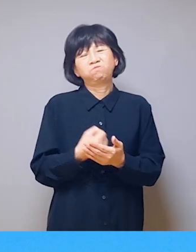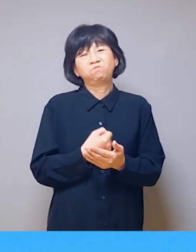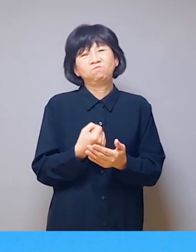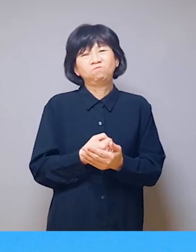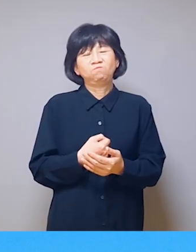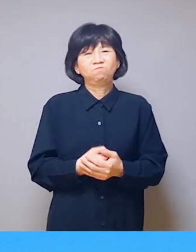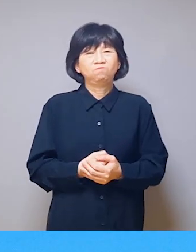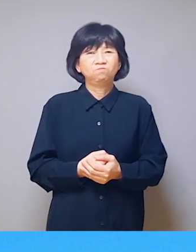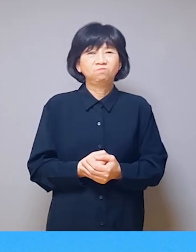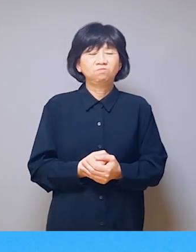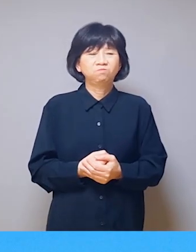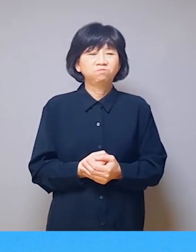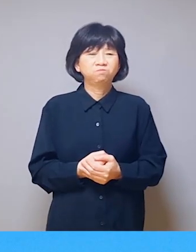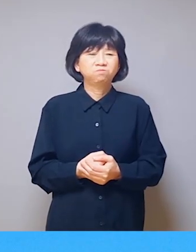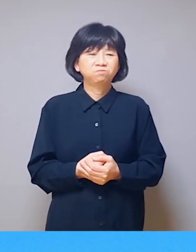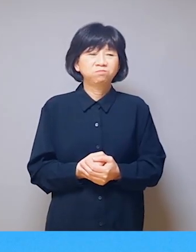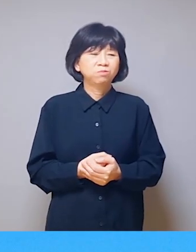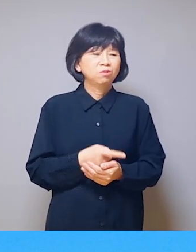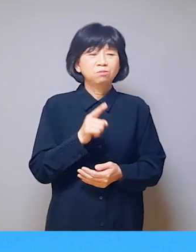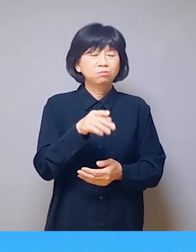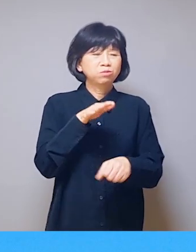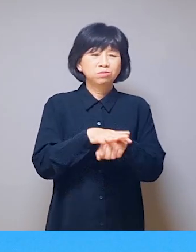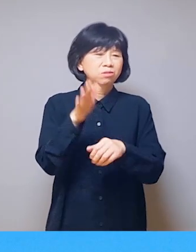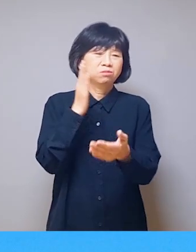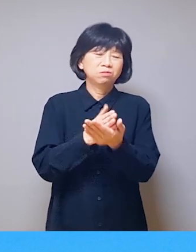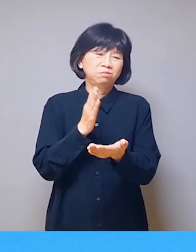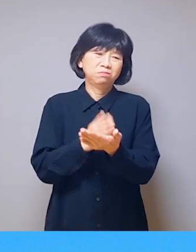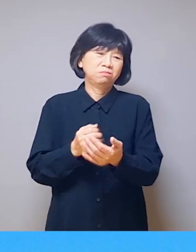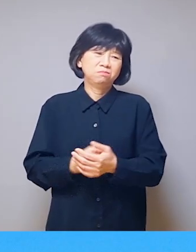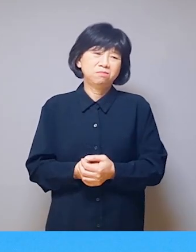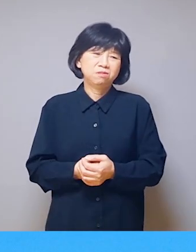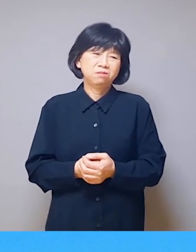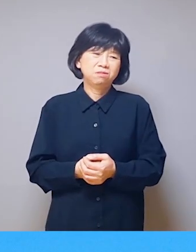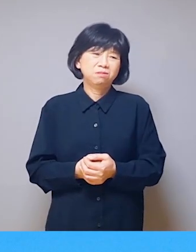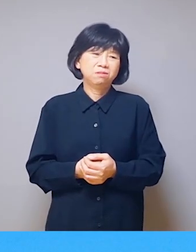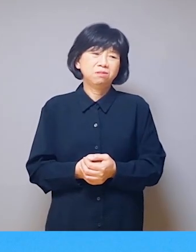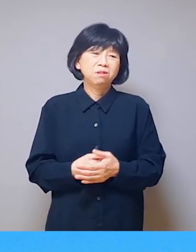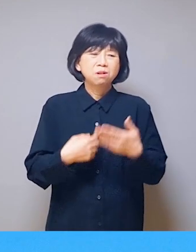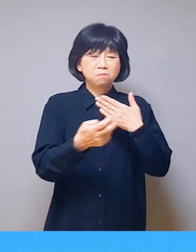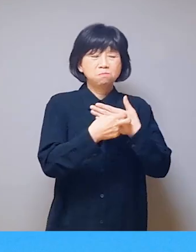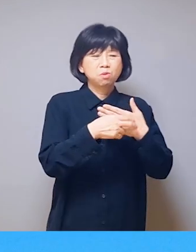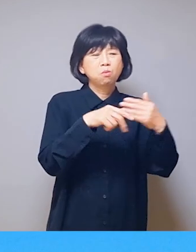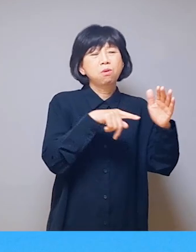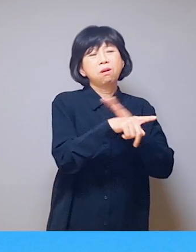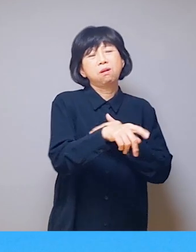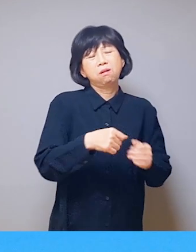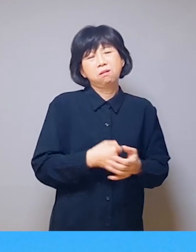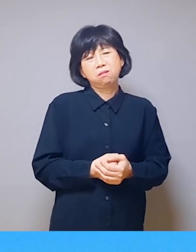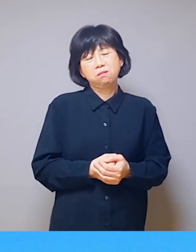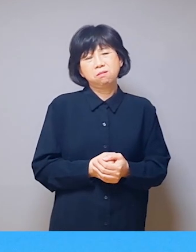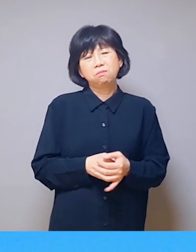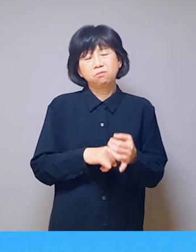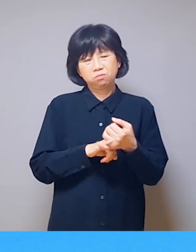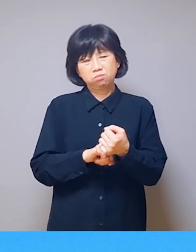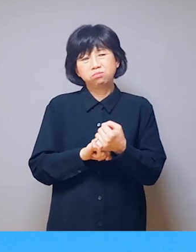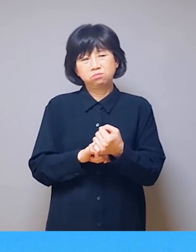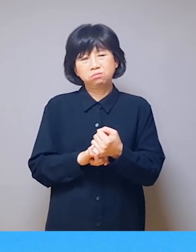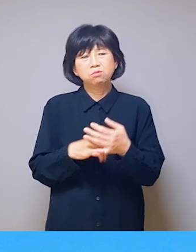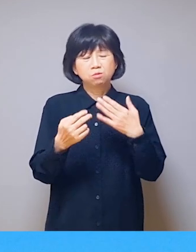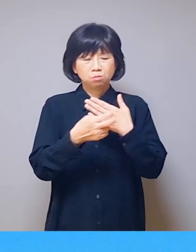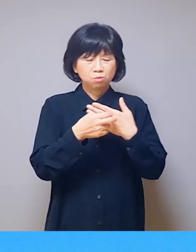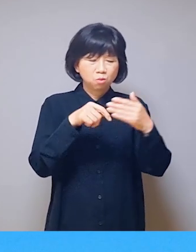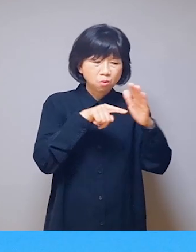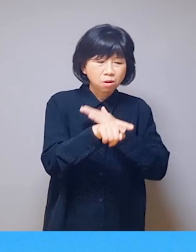그러지 마세요. 요즘은 그런 거, 짝수년도 홀수년도 뭐 건강검진 받는 거 있잖아요. 가세요.